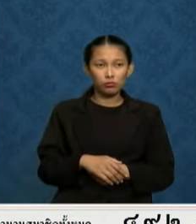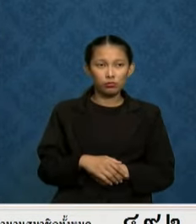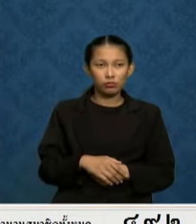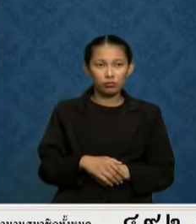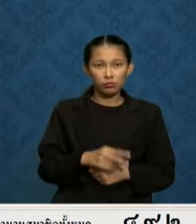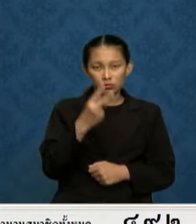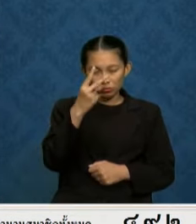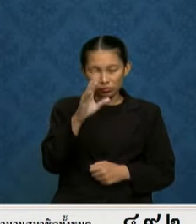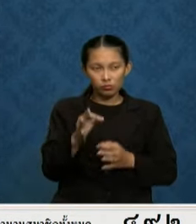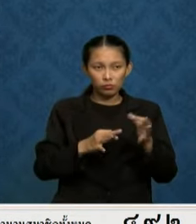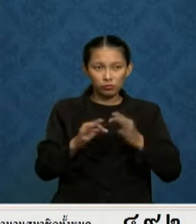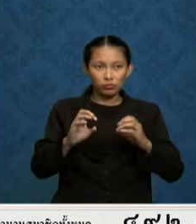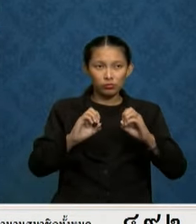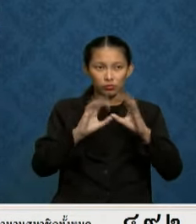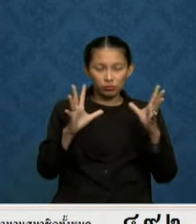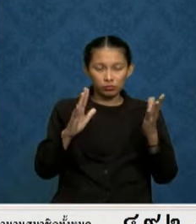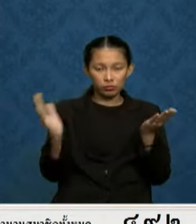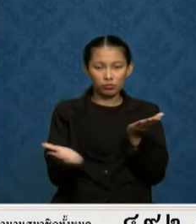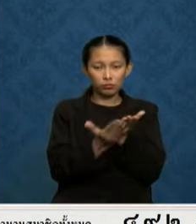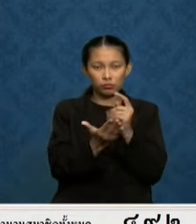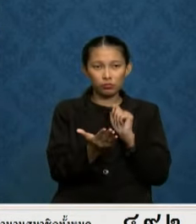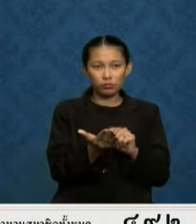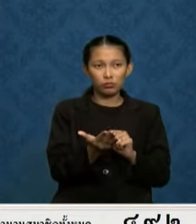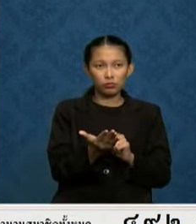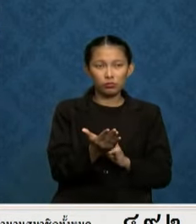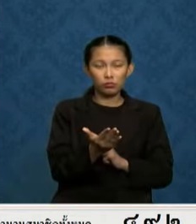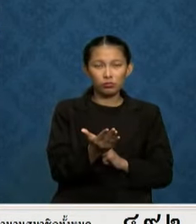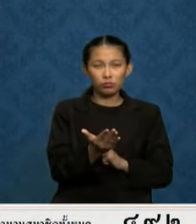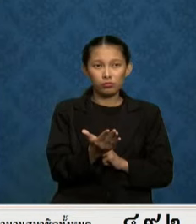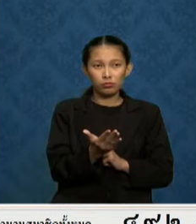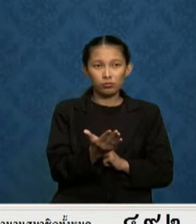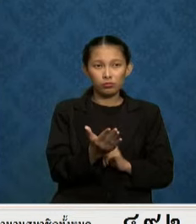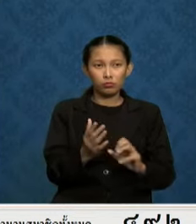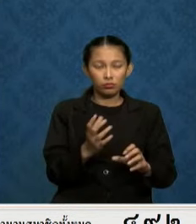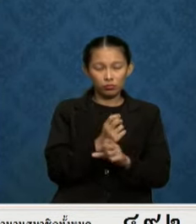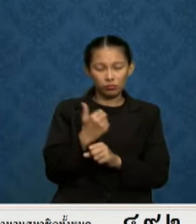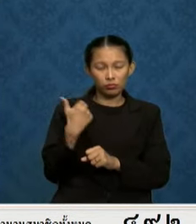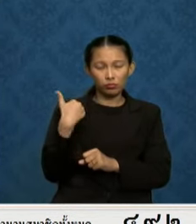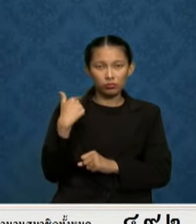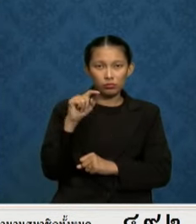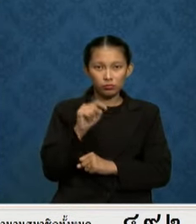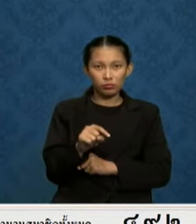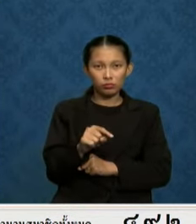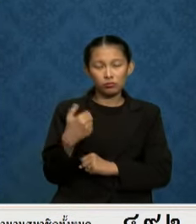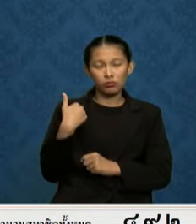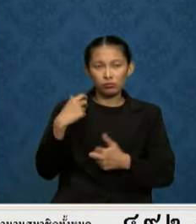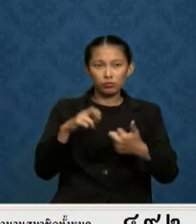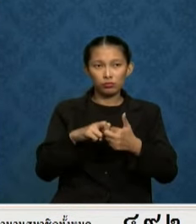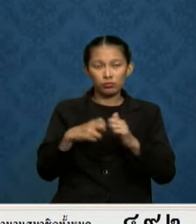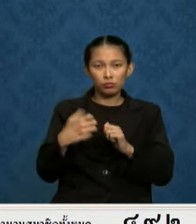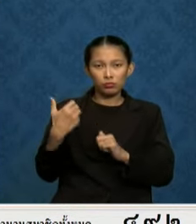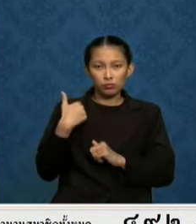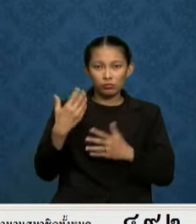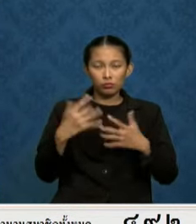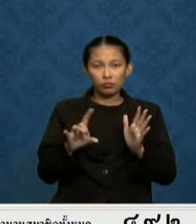เขีนไ้ชัดเจนตนบ JUST นะครับce ว่าเรื่องนี้มีรีมารครต์ มปัญหาอยู่และ